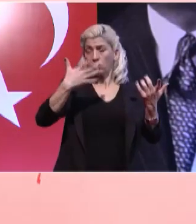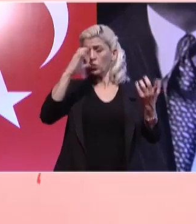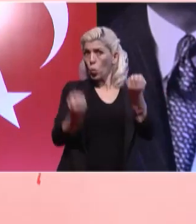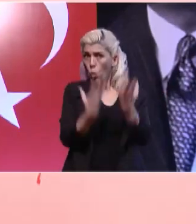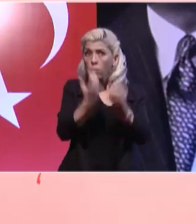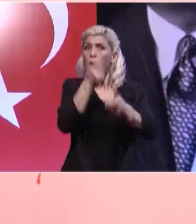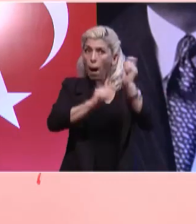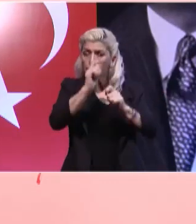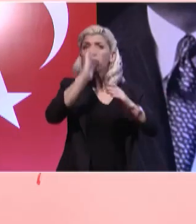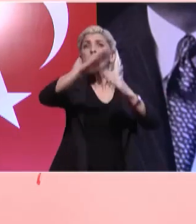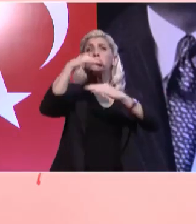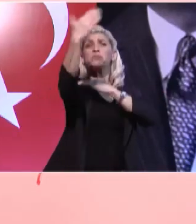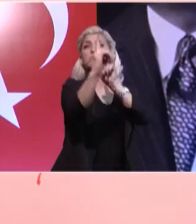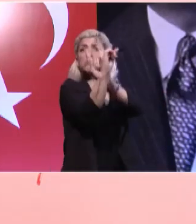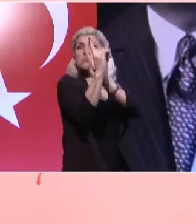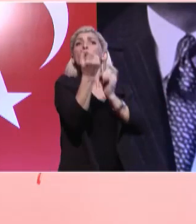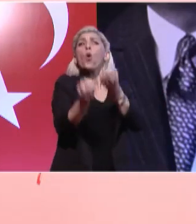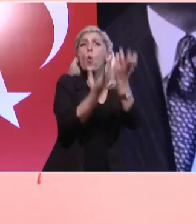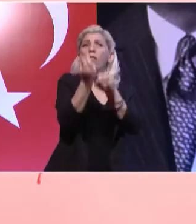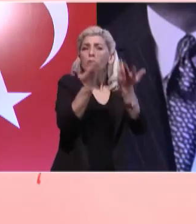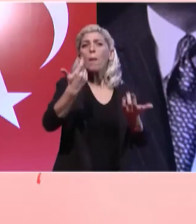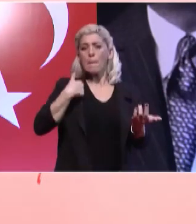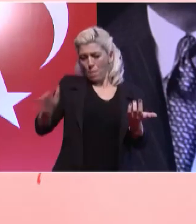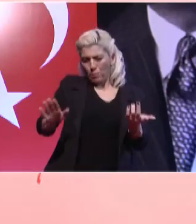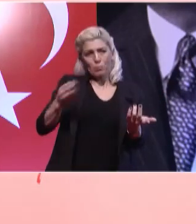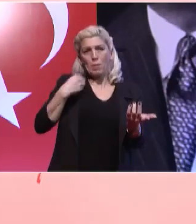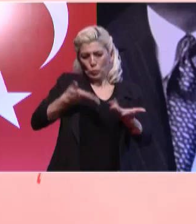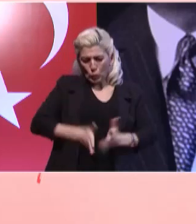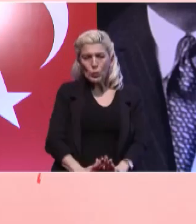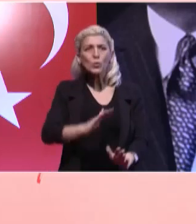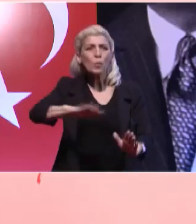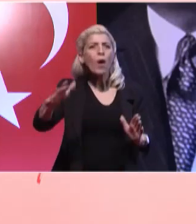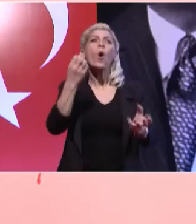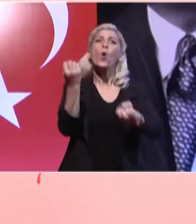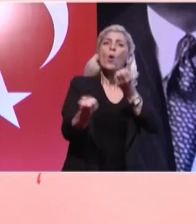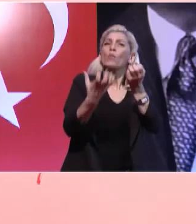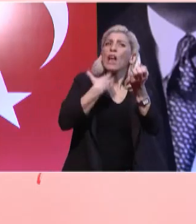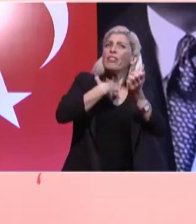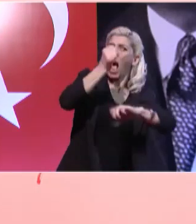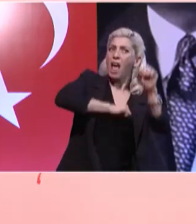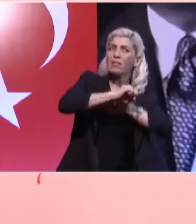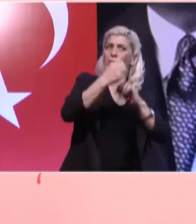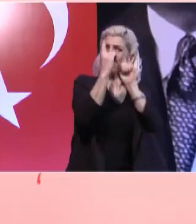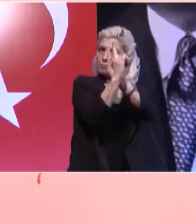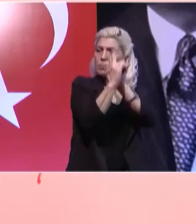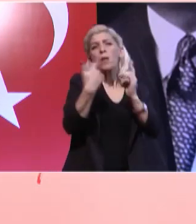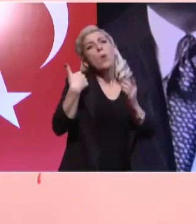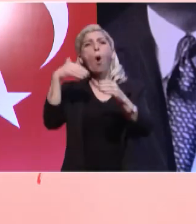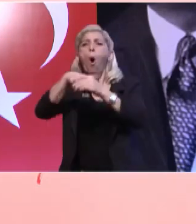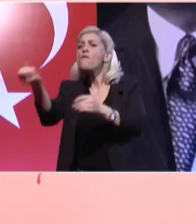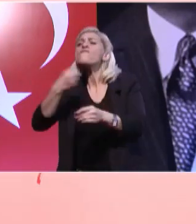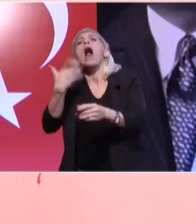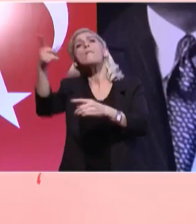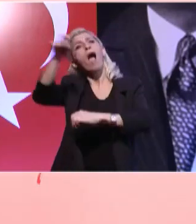üretmeli. Benim çocuğum da çok iyi eğitim görmeli. Benim partime oy vermeyen çocuğu da çok iyi eğitim